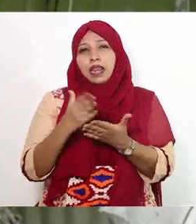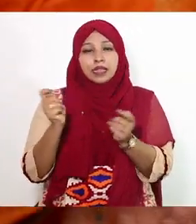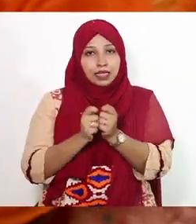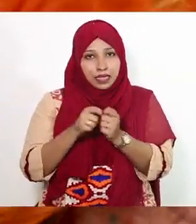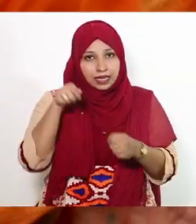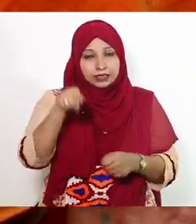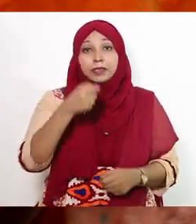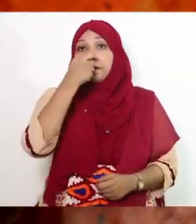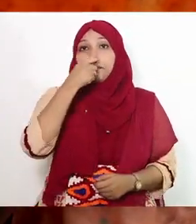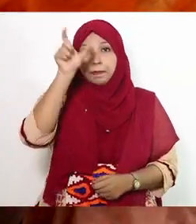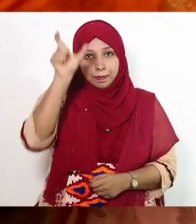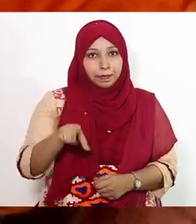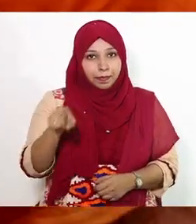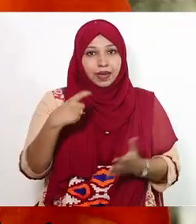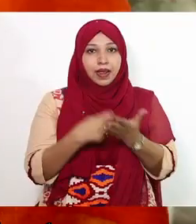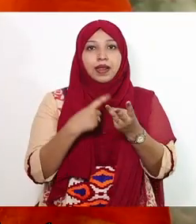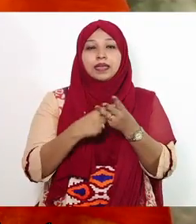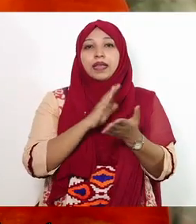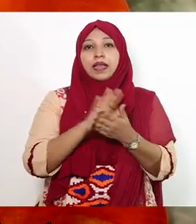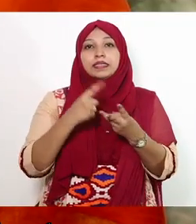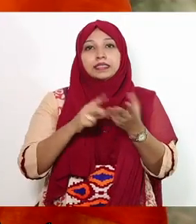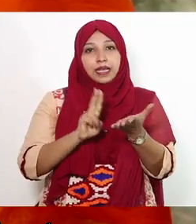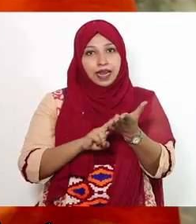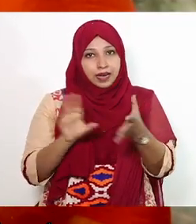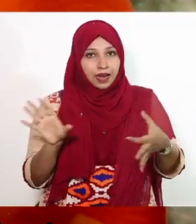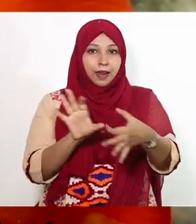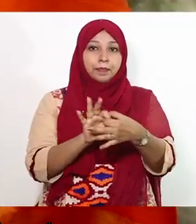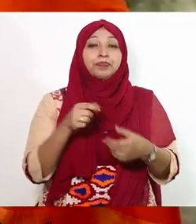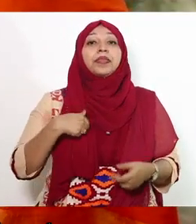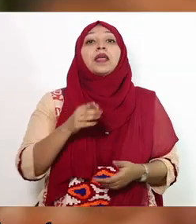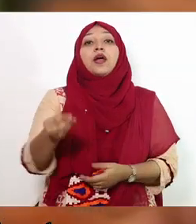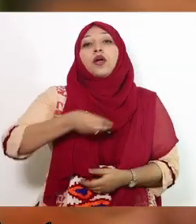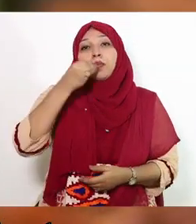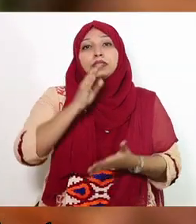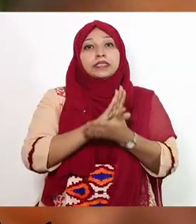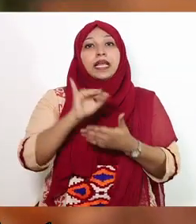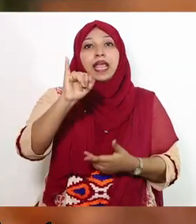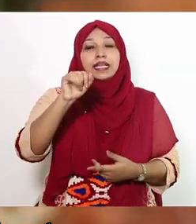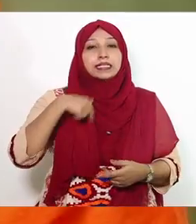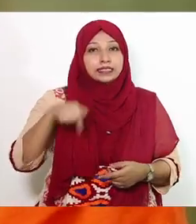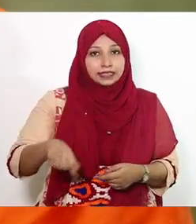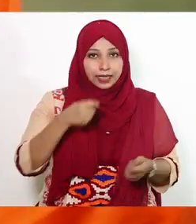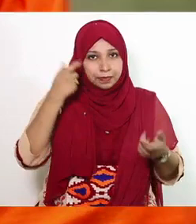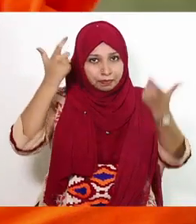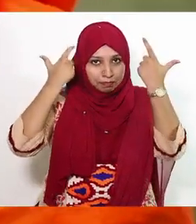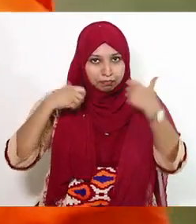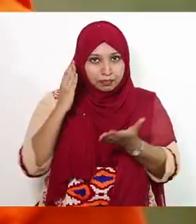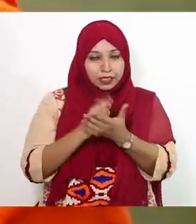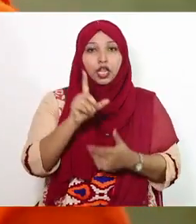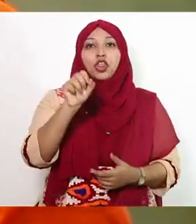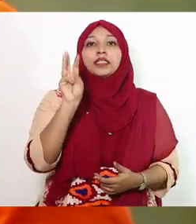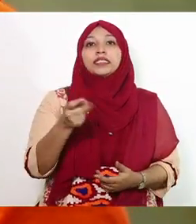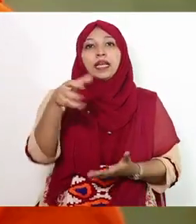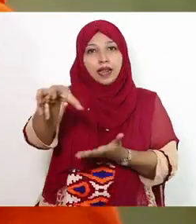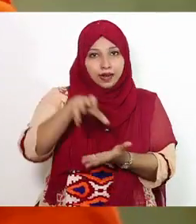সাথে রেহানা বেগমকে যুক্ত করে। বলছে যে হ্যান্ডিক্যাপে মিটিং হওয়ার পরে গরু কেনার টাকা দিছে 22,000, ওই টাকা দিয়ে আমরা গরু